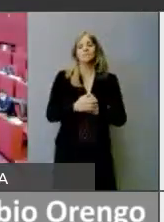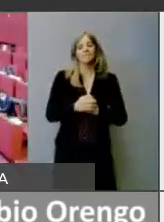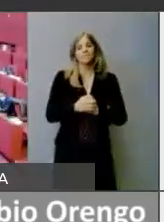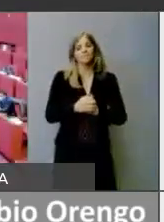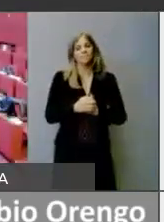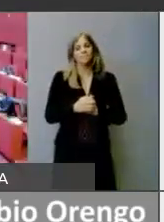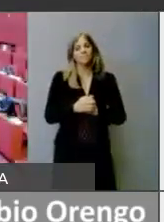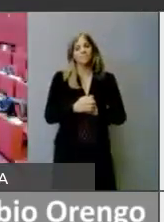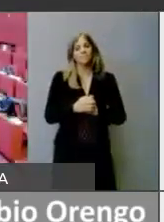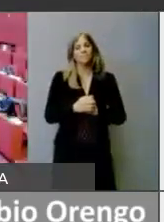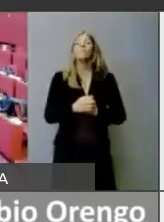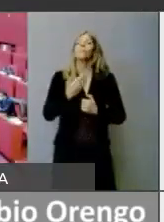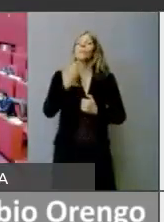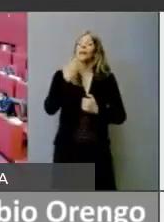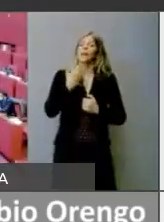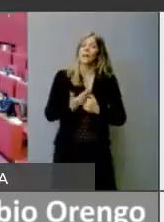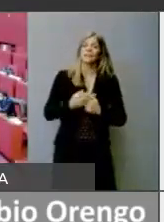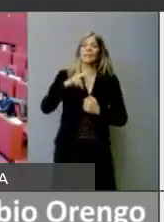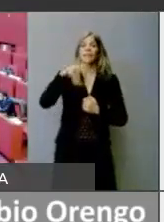Grazie Vice Sindaco.